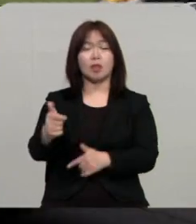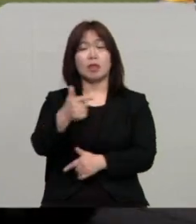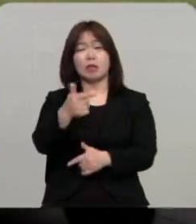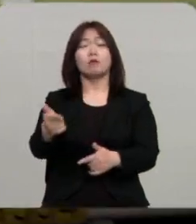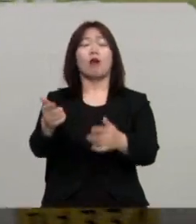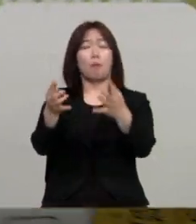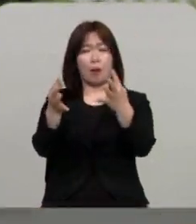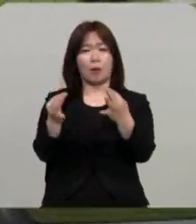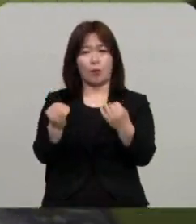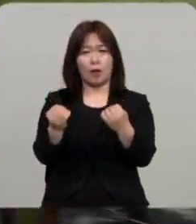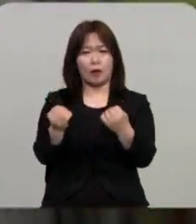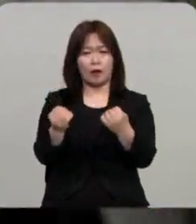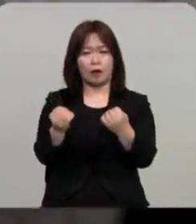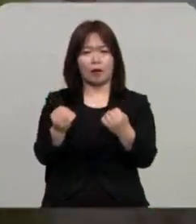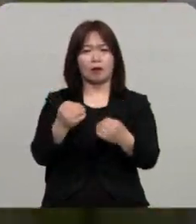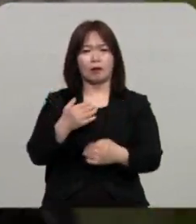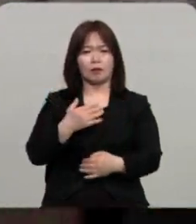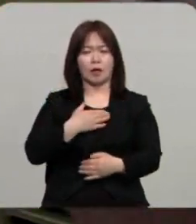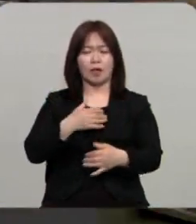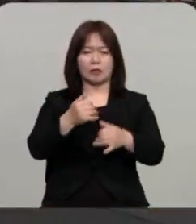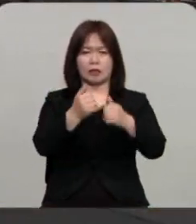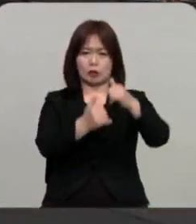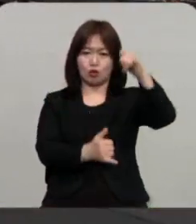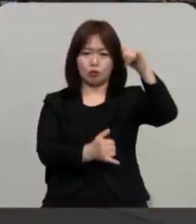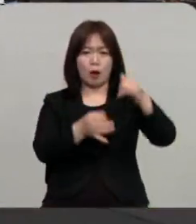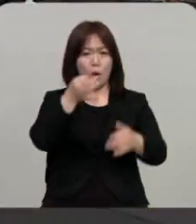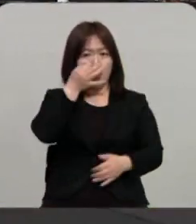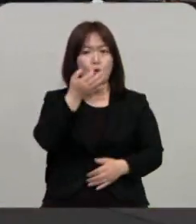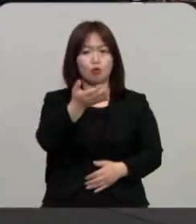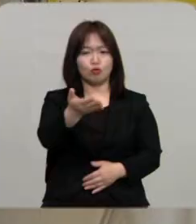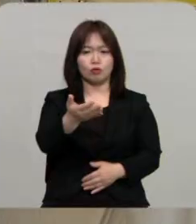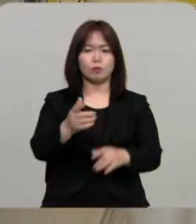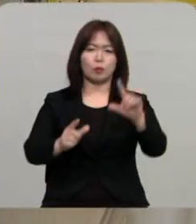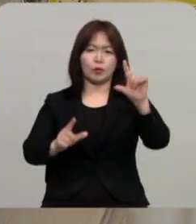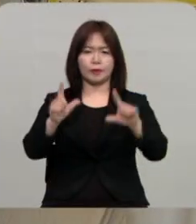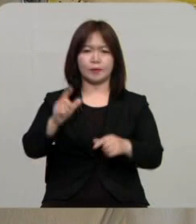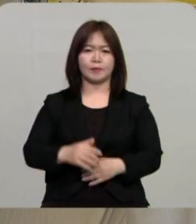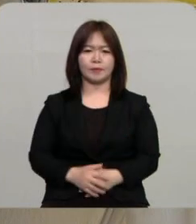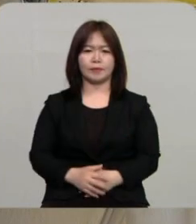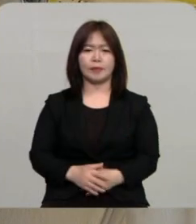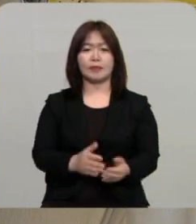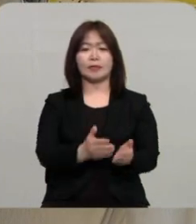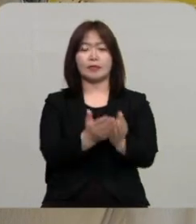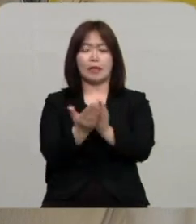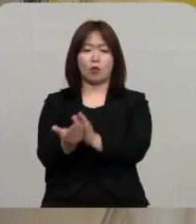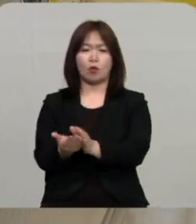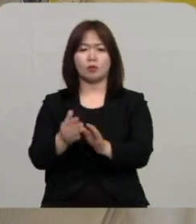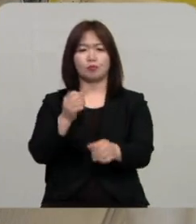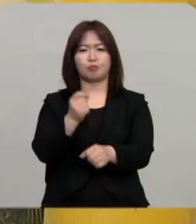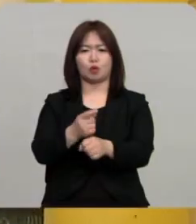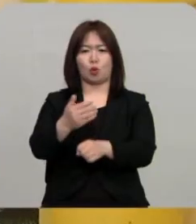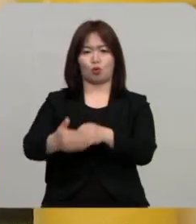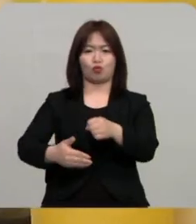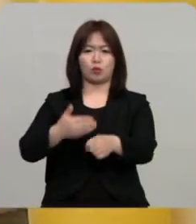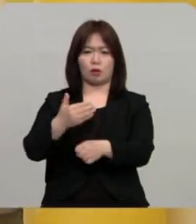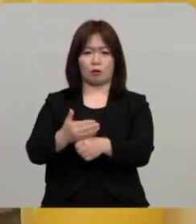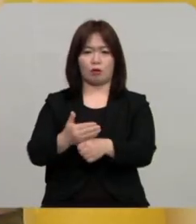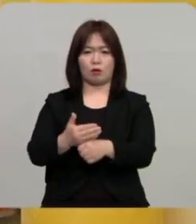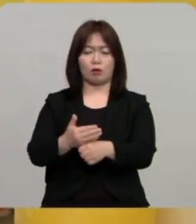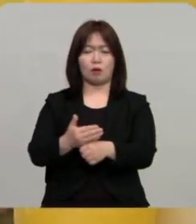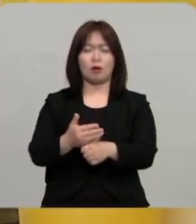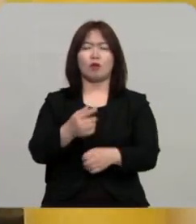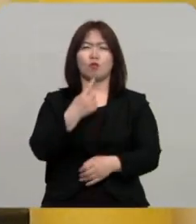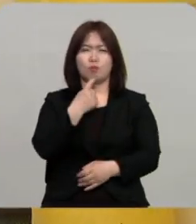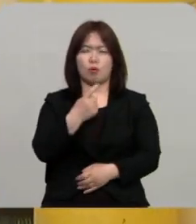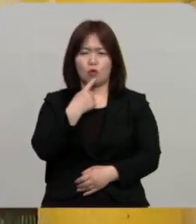굉장히 많다라고 하는 것을 이 현수막을 통해서 보여주고 싶습니다. 세월호 참사 9년째. 철거